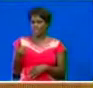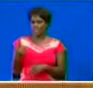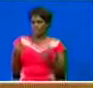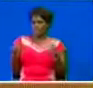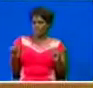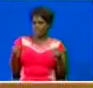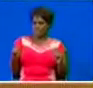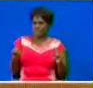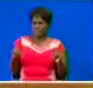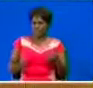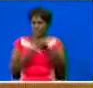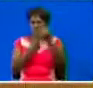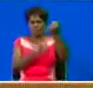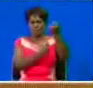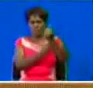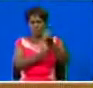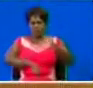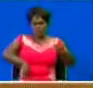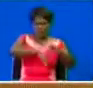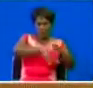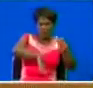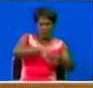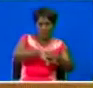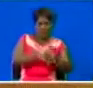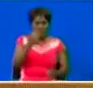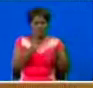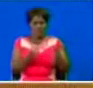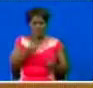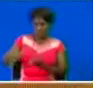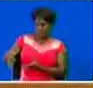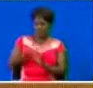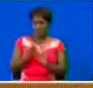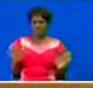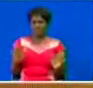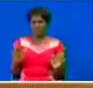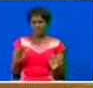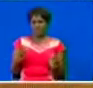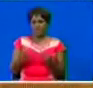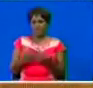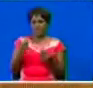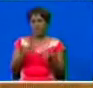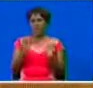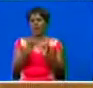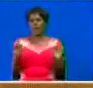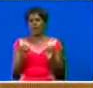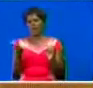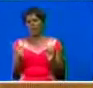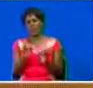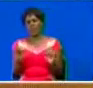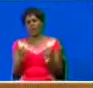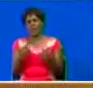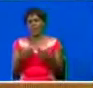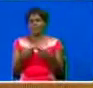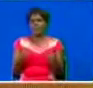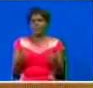wakijaribu kushabikia michezo kama vile soka, riadha na raga tu, pasi na kujali hata miundo misingi kama ipo ama haipo. Hata